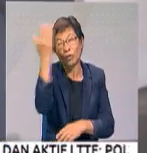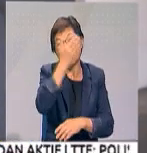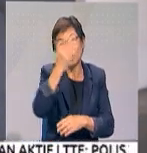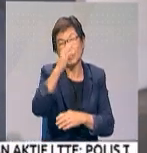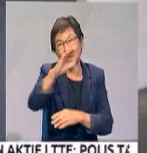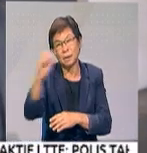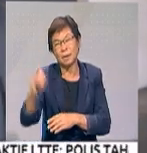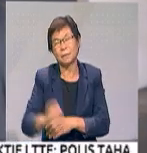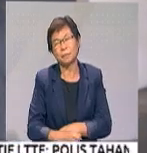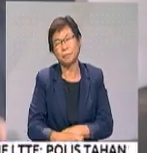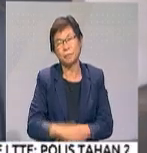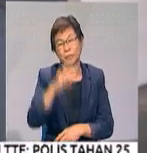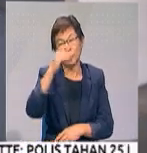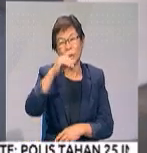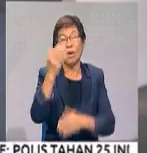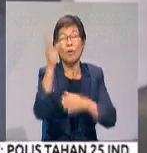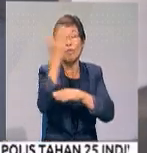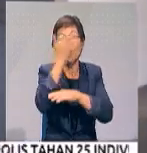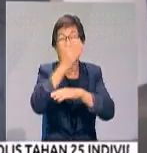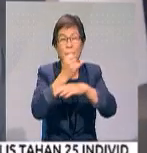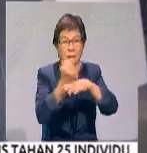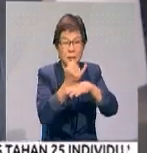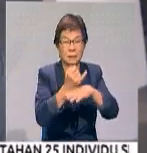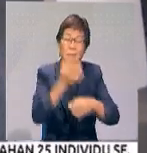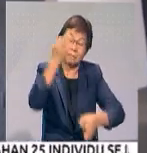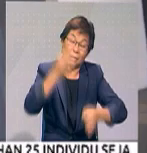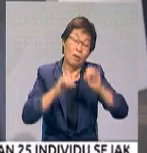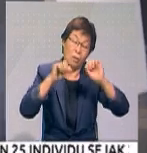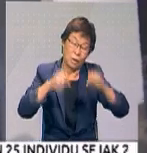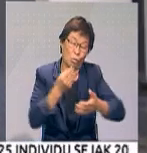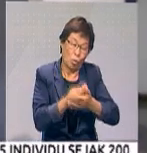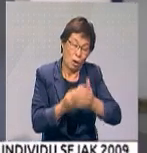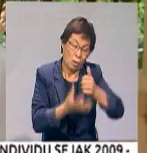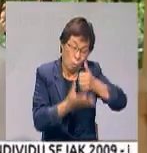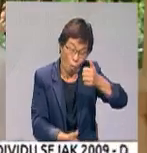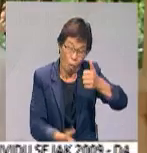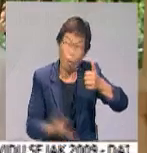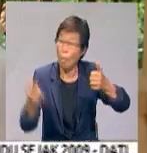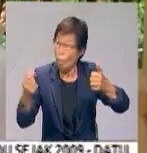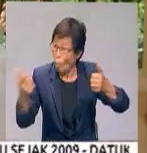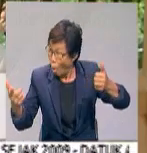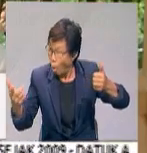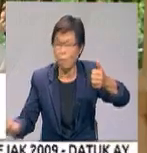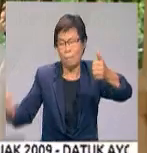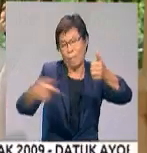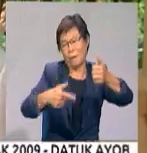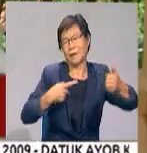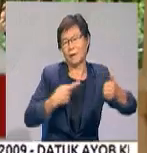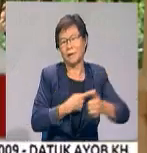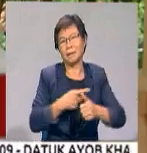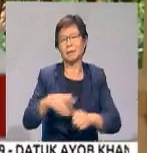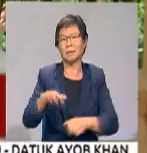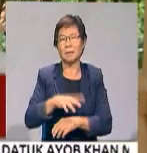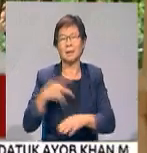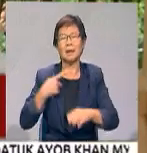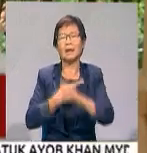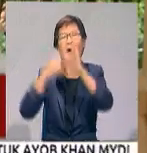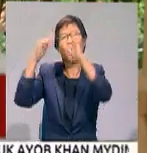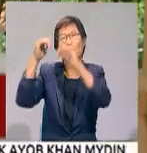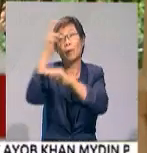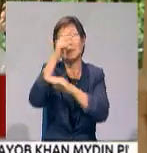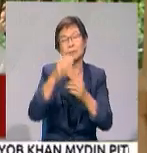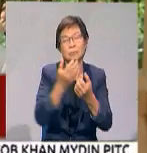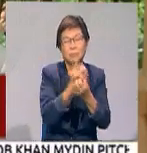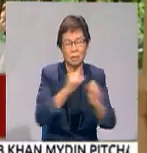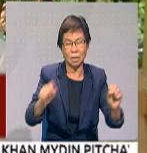So, kalau ada duit lebih tu bagilah kita. Sekurang-kurangnya saya berharap pihak kerajaan akan